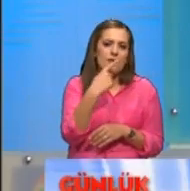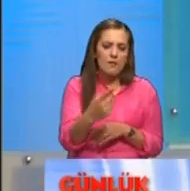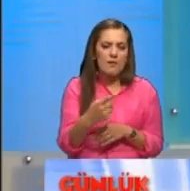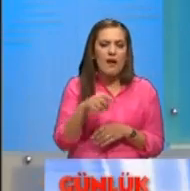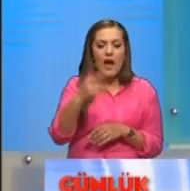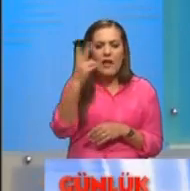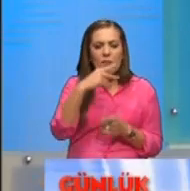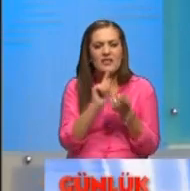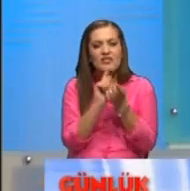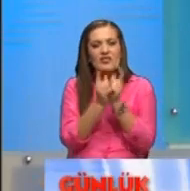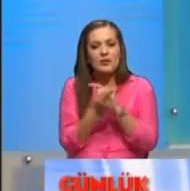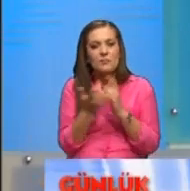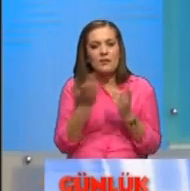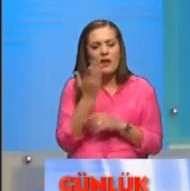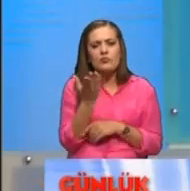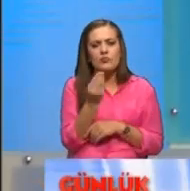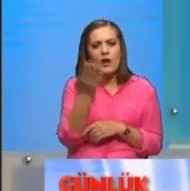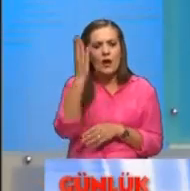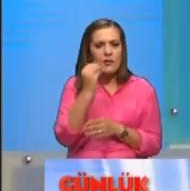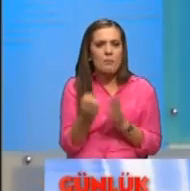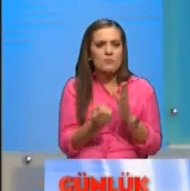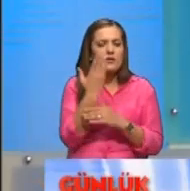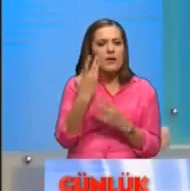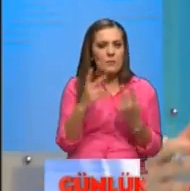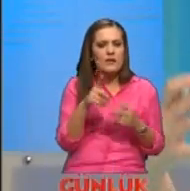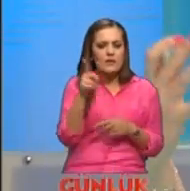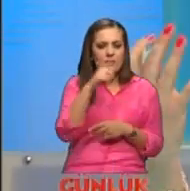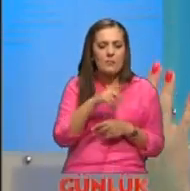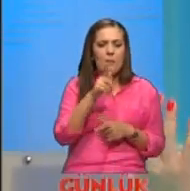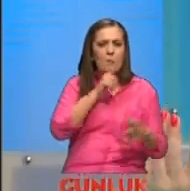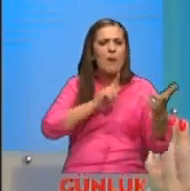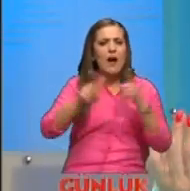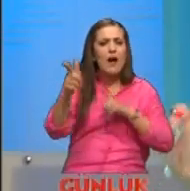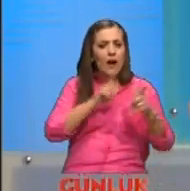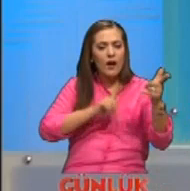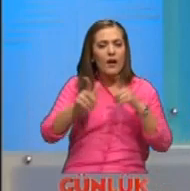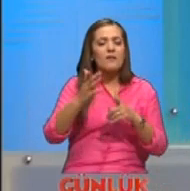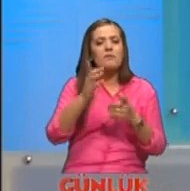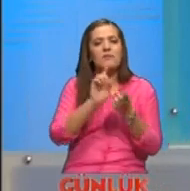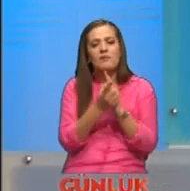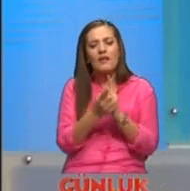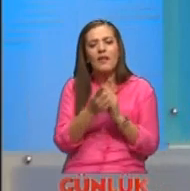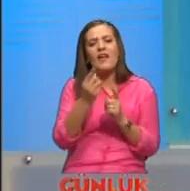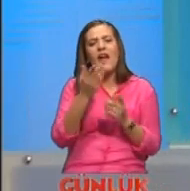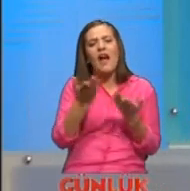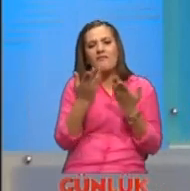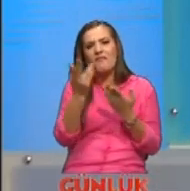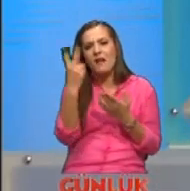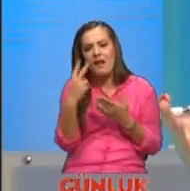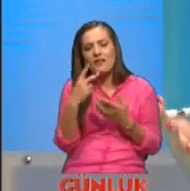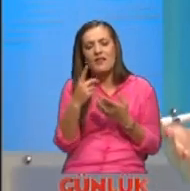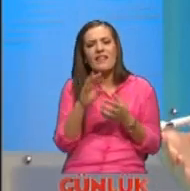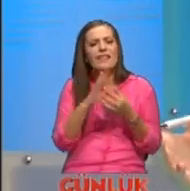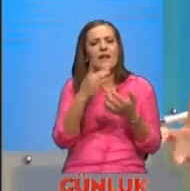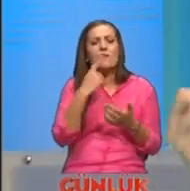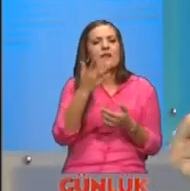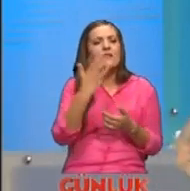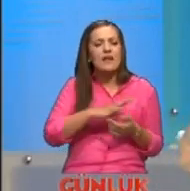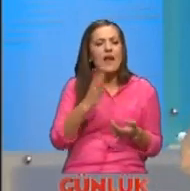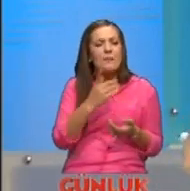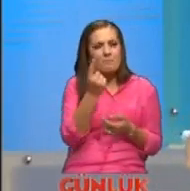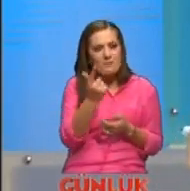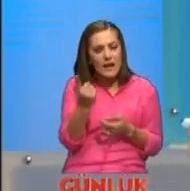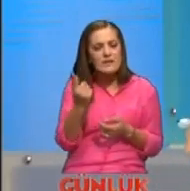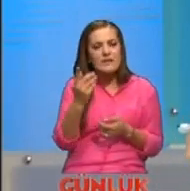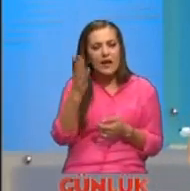Yani evet. ağlamanın çeşidi dinden dahi pek çok anlam tabii çıkarabiliriz. Hı-hı. Bağırıp çağırarak, işte viyaklayarak, işte ne demek istediğini eğer